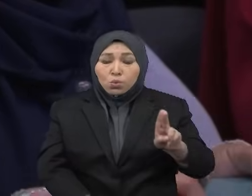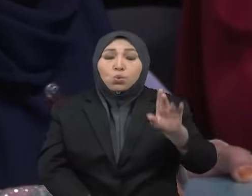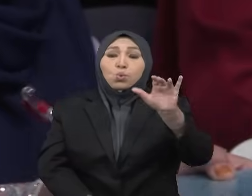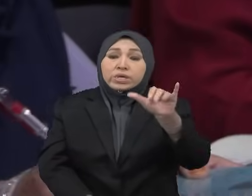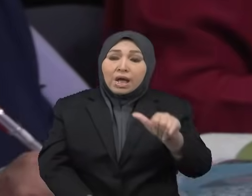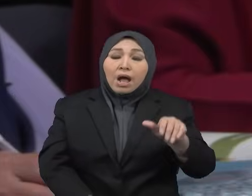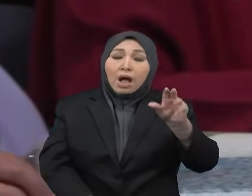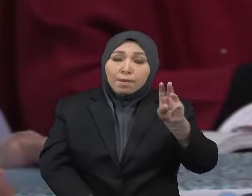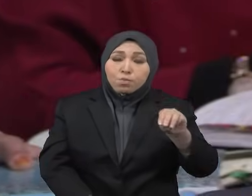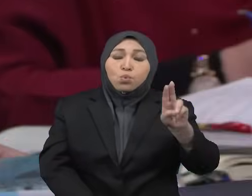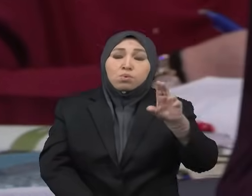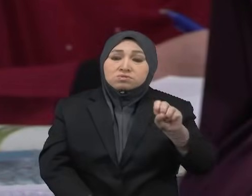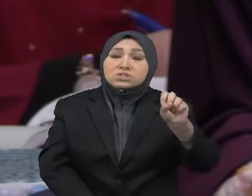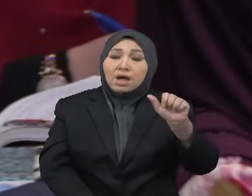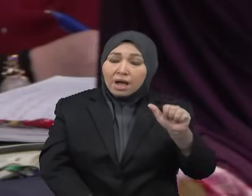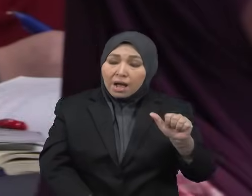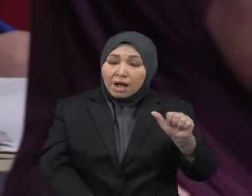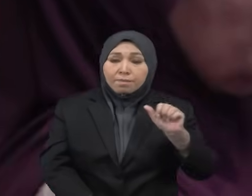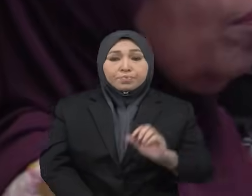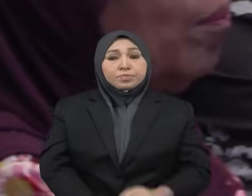Qalu ya Musa.